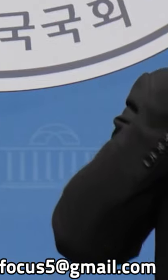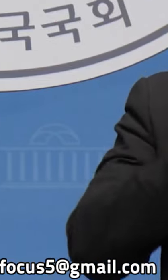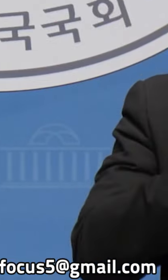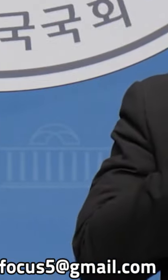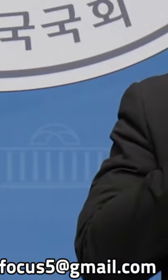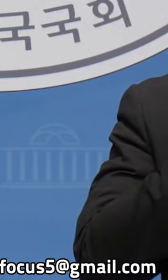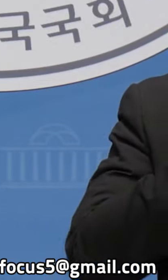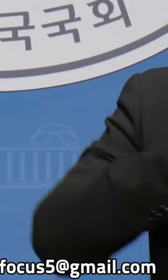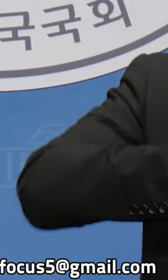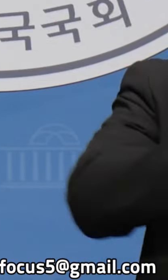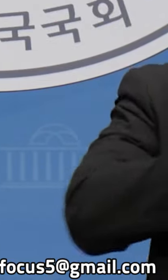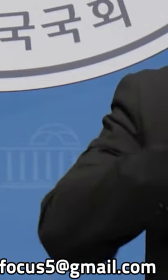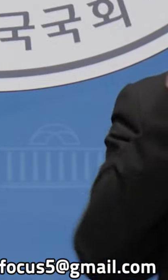발휘하겠습니다